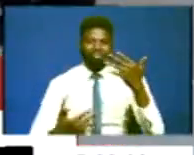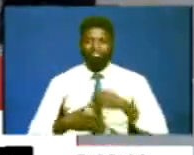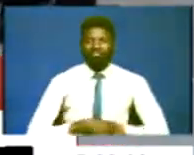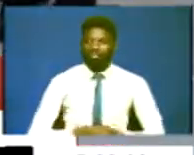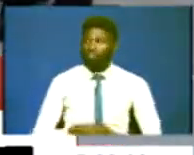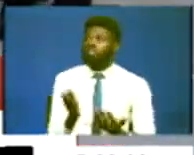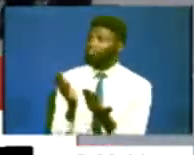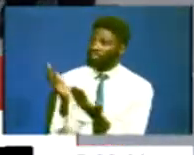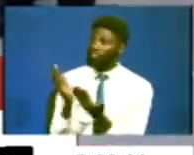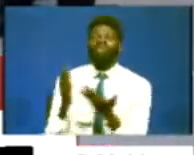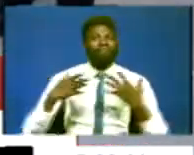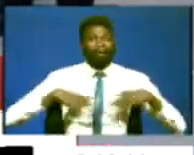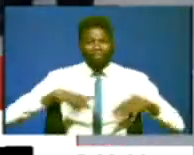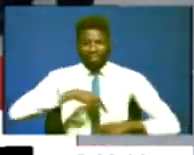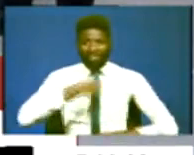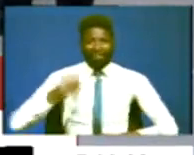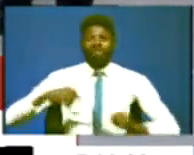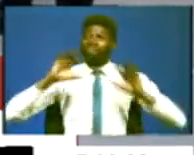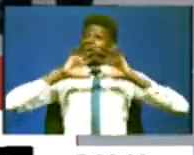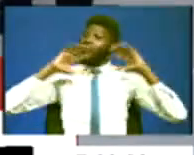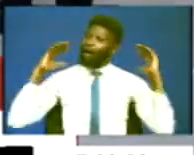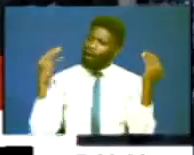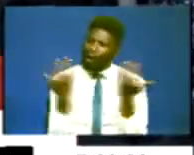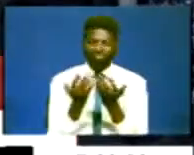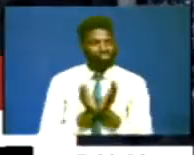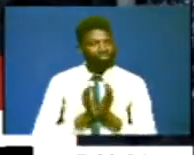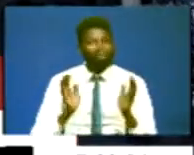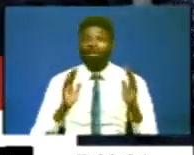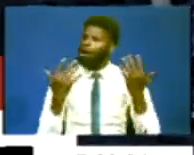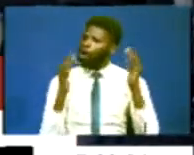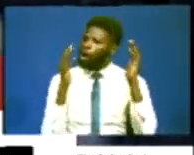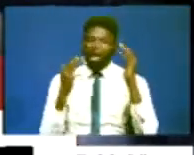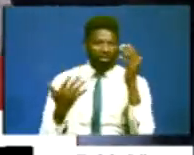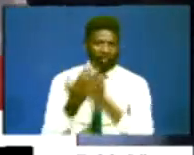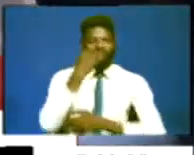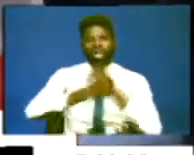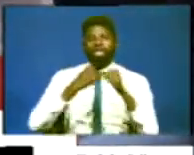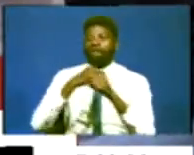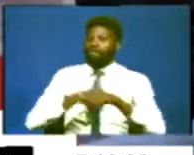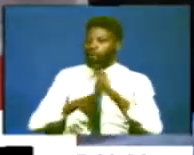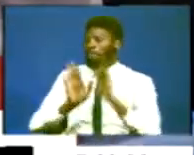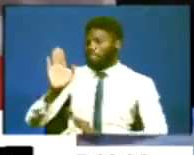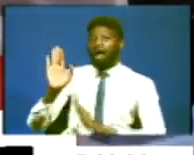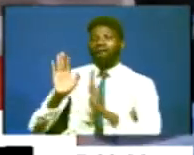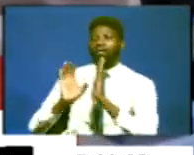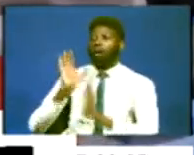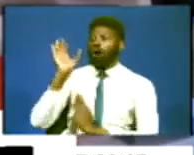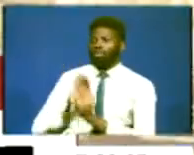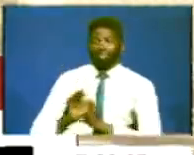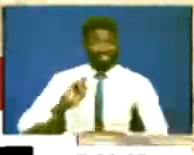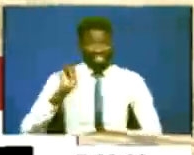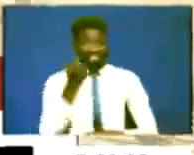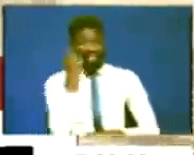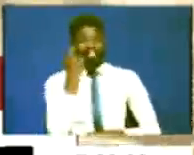Huku Wachina kote duniani wanaposherehekea mwaka wao mpya kulingana na kalenda yao, Wachina wanaoishi Kenya hawakuachwa